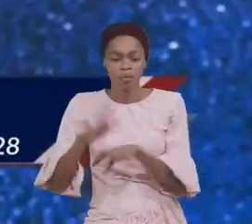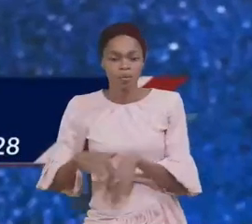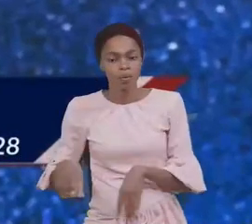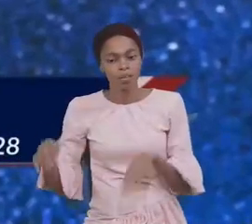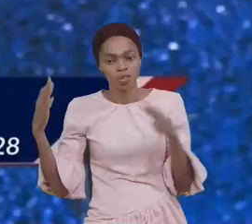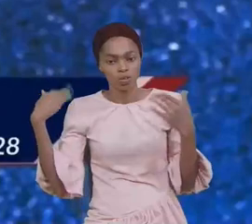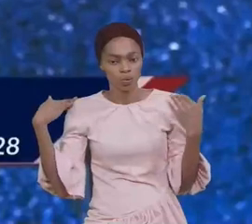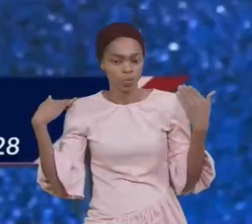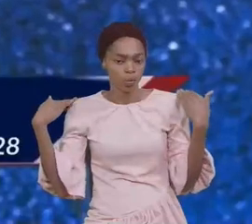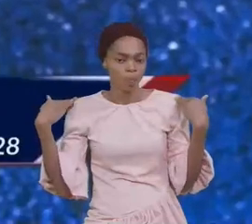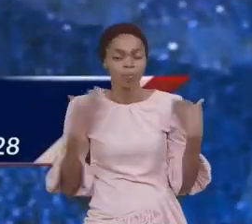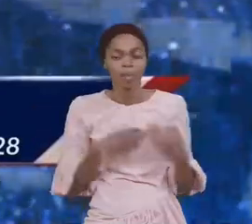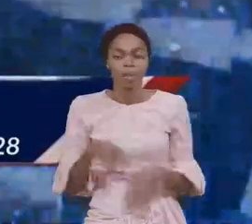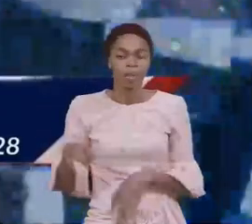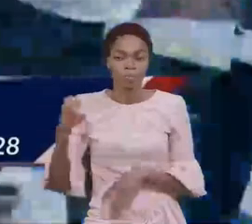Ésaïe 22.